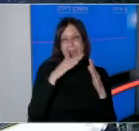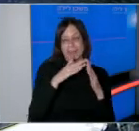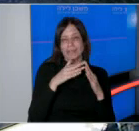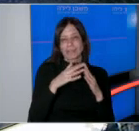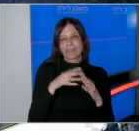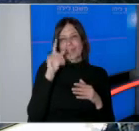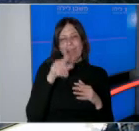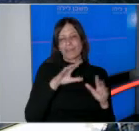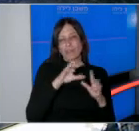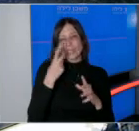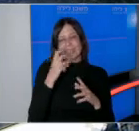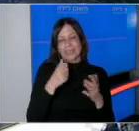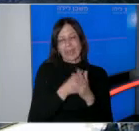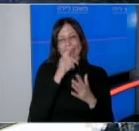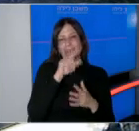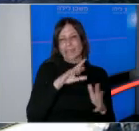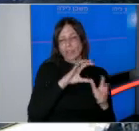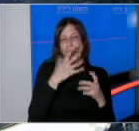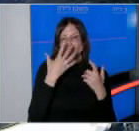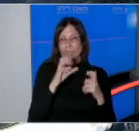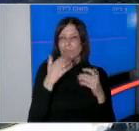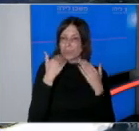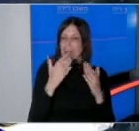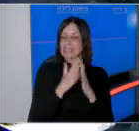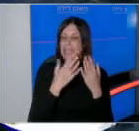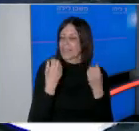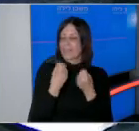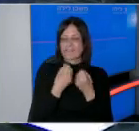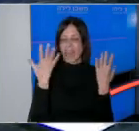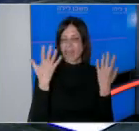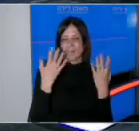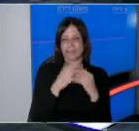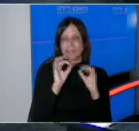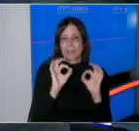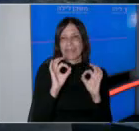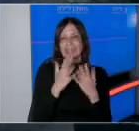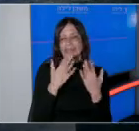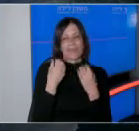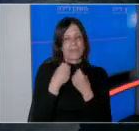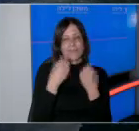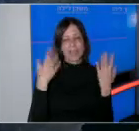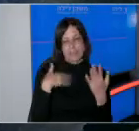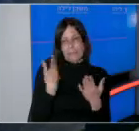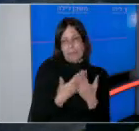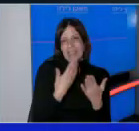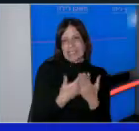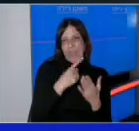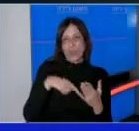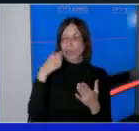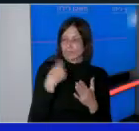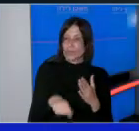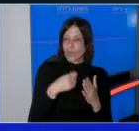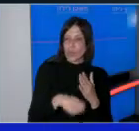המודרנית 1920 עד 1970, תודה רבה לך, תודה רבה על ספר נפלא. תודה לך, הני. באמת ספר ביי, נפלא, ביי. אני ממליץ לכולם לרכוש